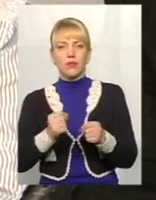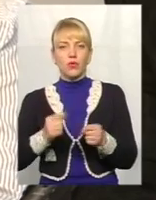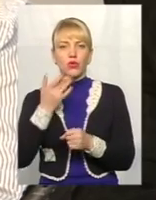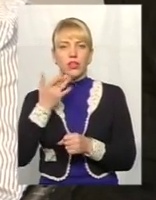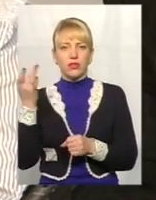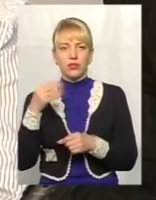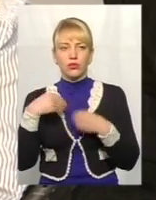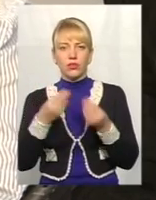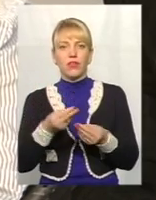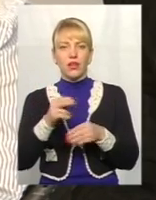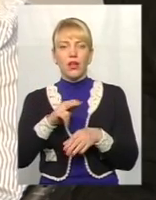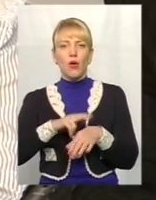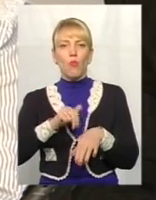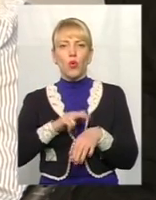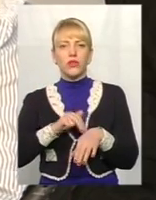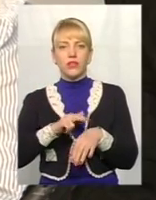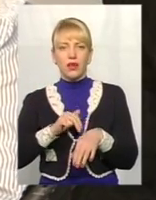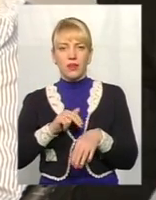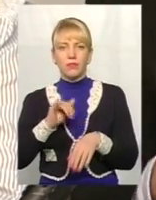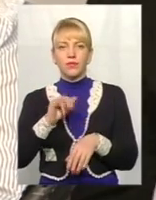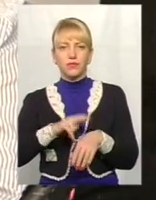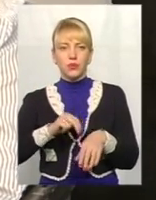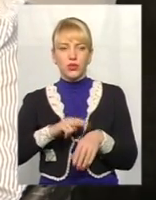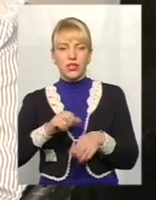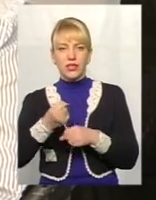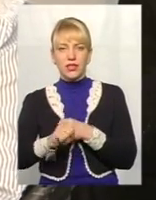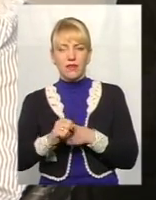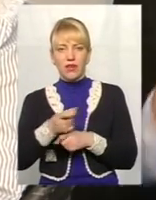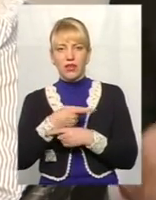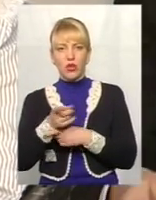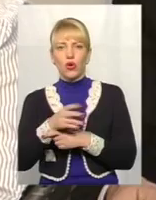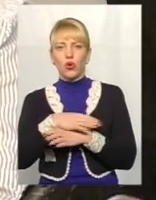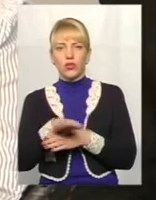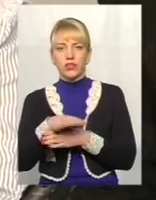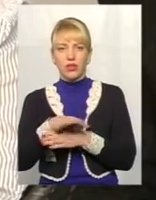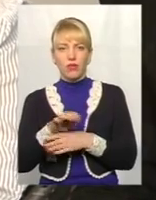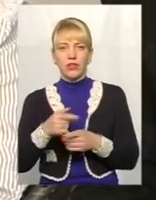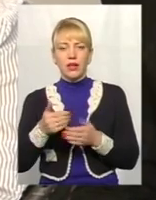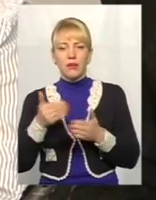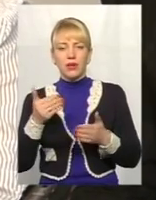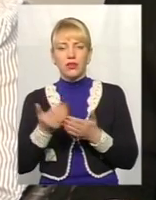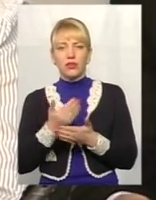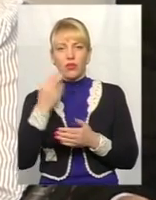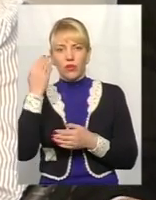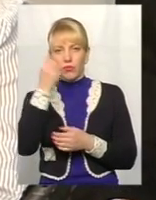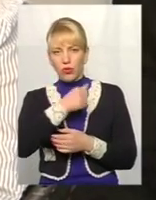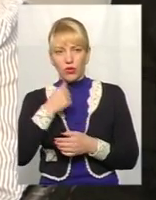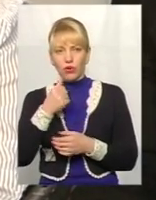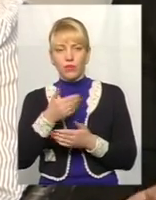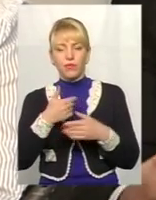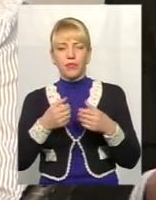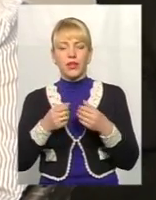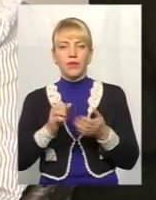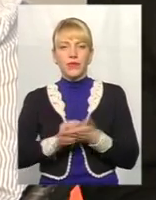радянську давали поліцаям, ви розумієте, і заставляли поліцаїв розстрілювати. Перед Новим роком ми випустили